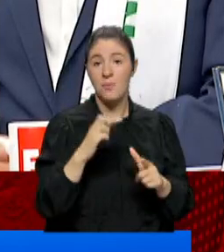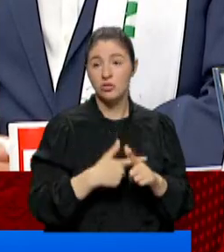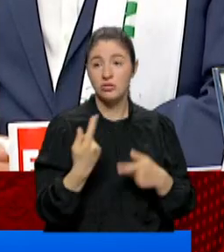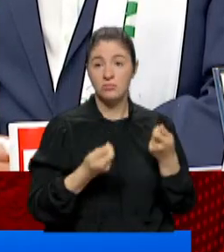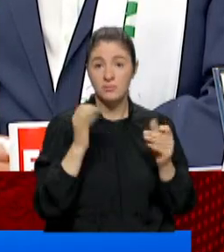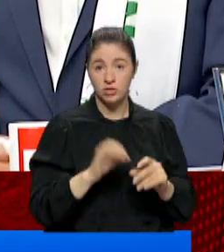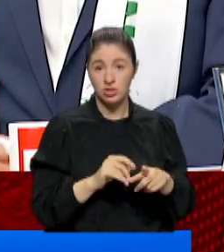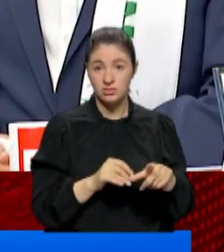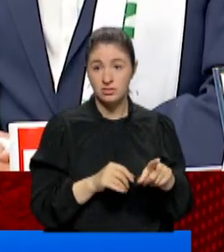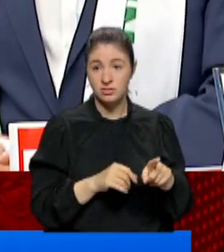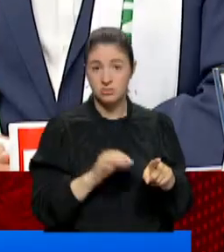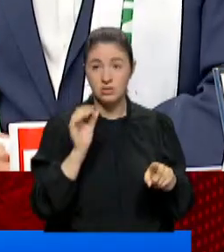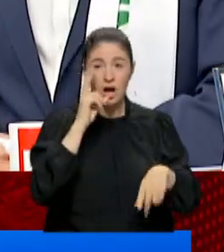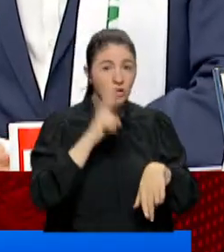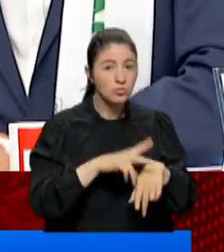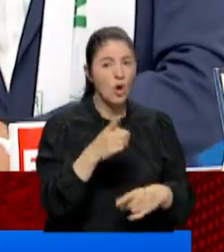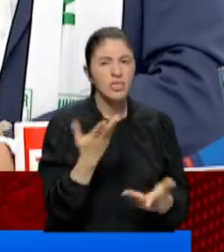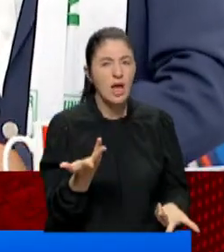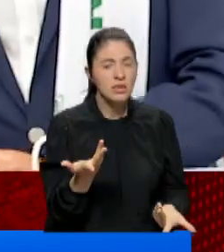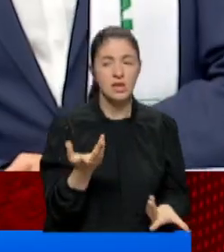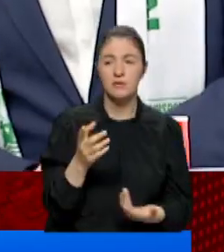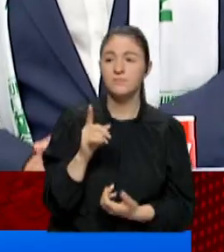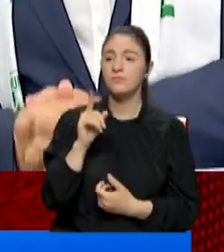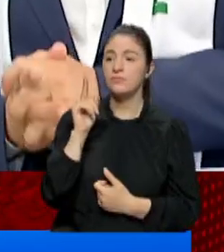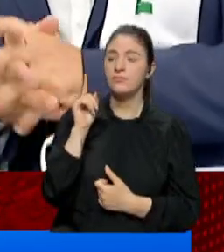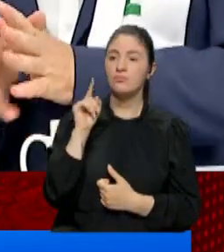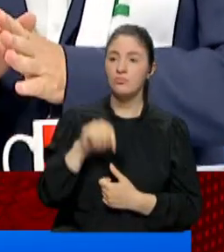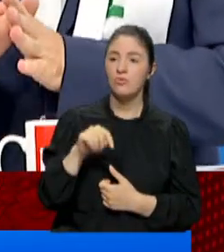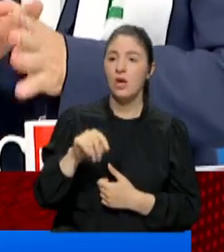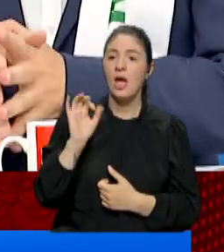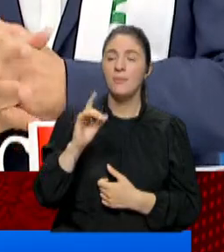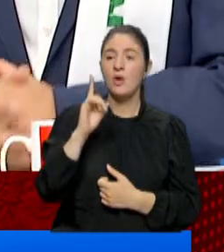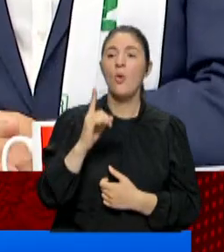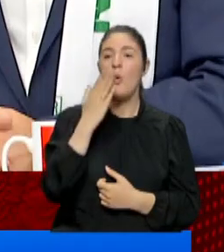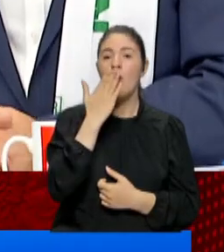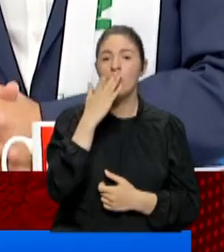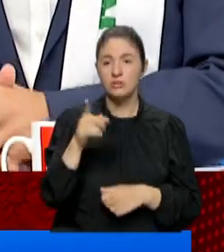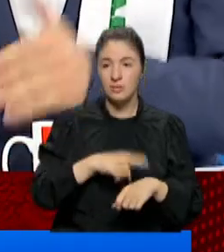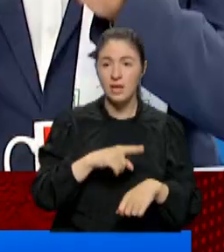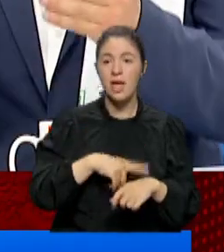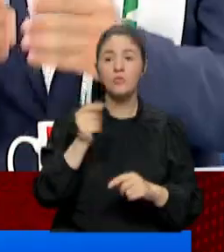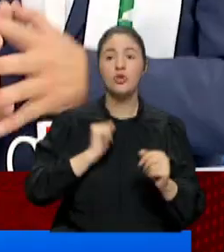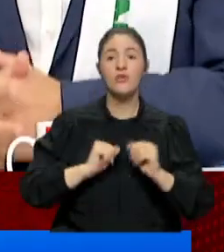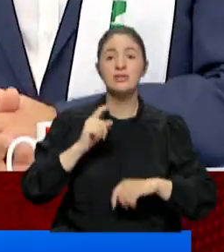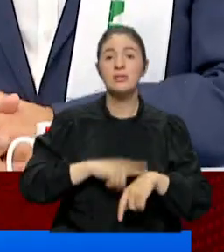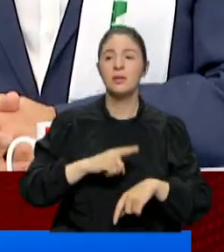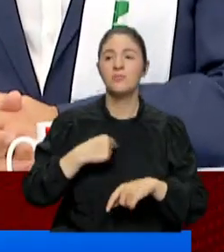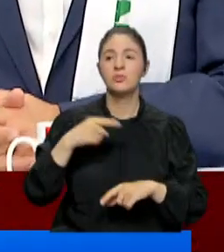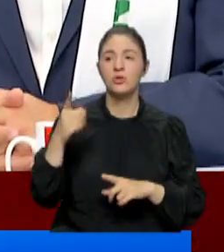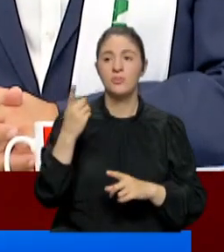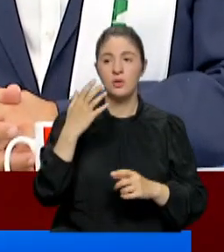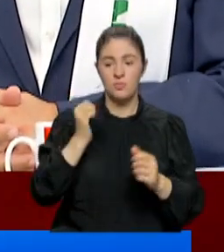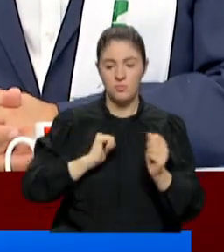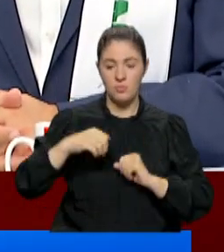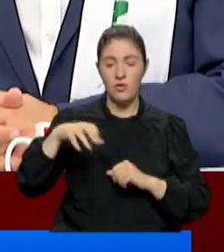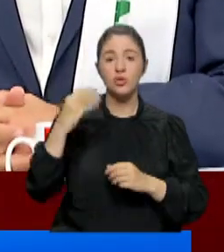çalışma başlatmıştınız. Evet, hatırlıyor musunuz? Doğru. O neydi? Burada hem ilköğretim çağındaki çocuklar hem de üniversite çağındaki, bizim orada bir fakülte